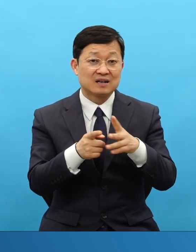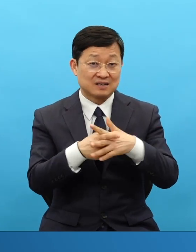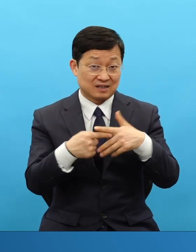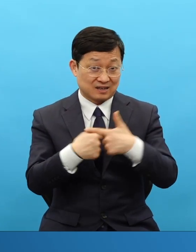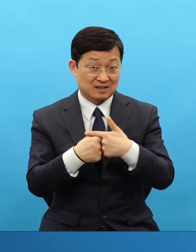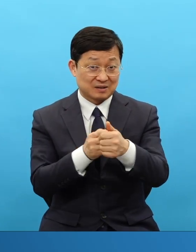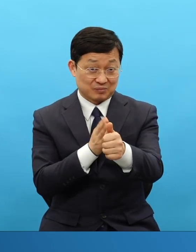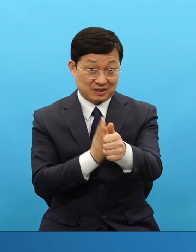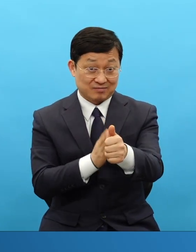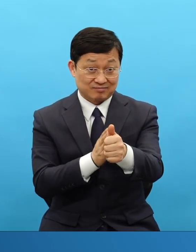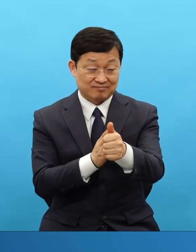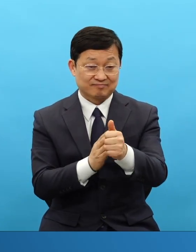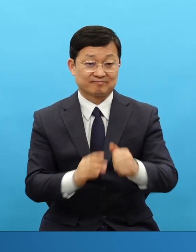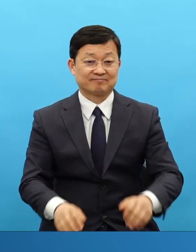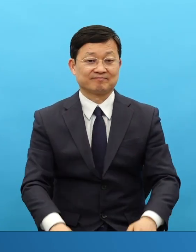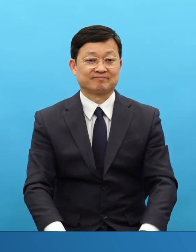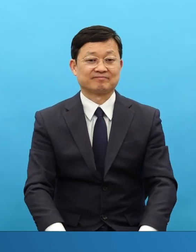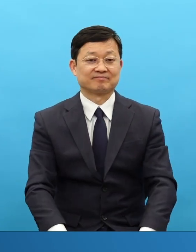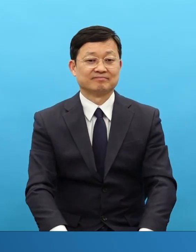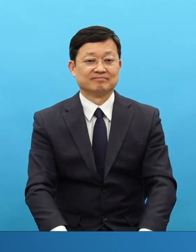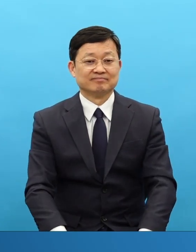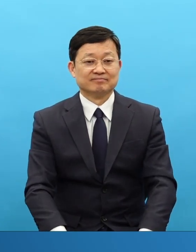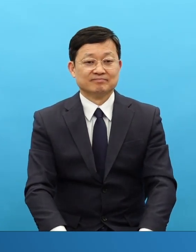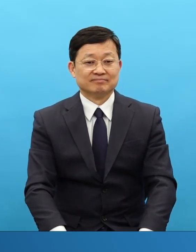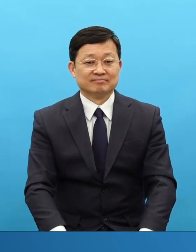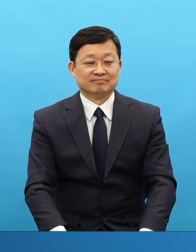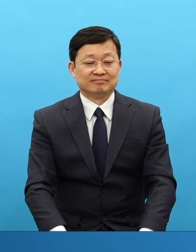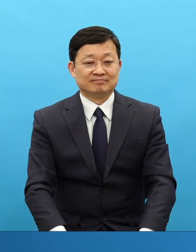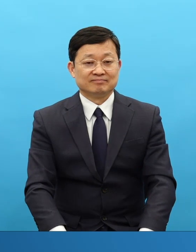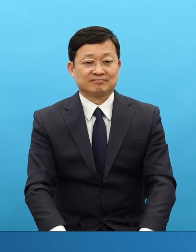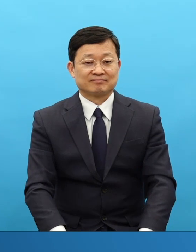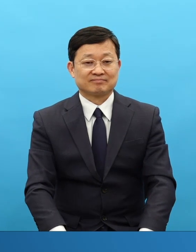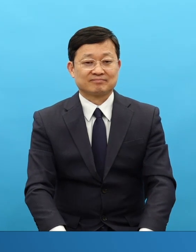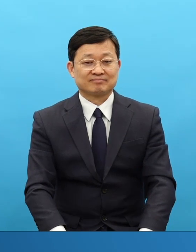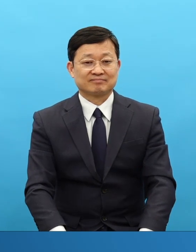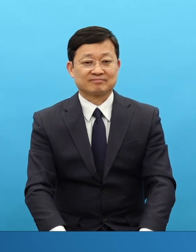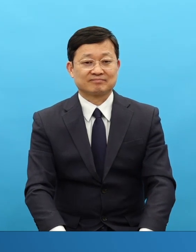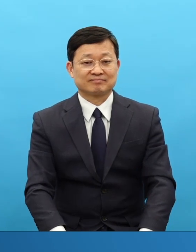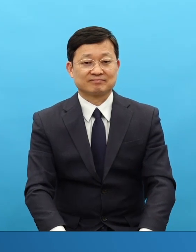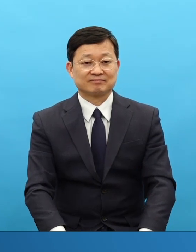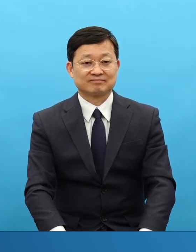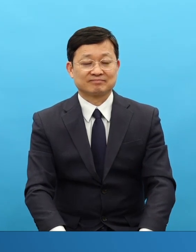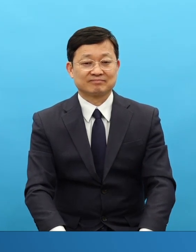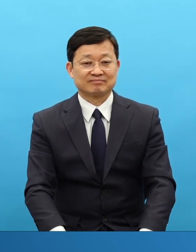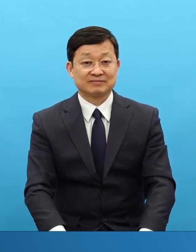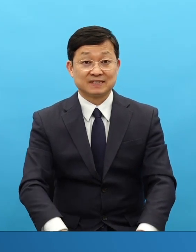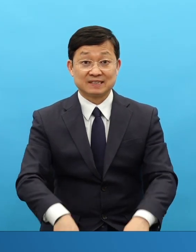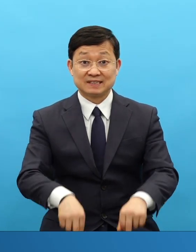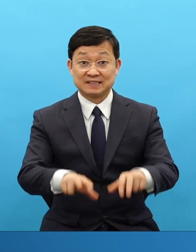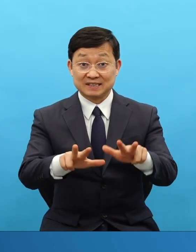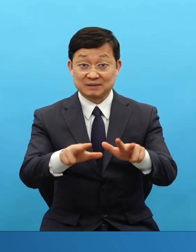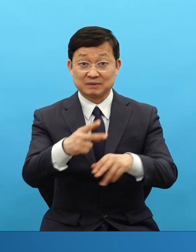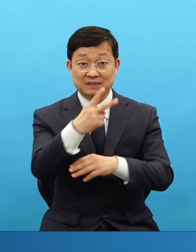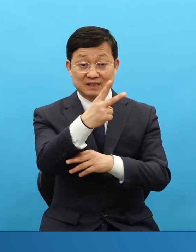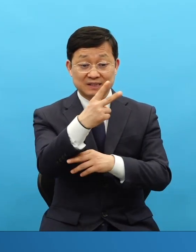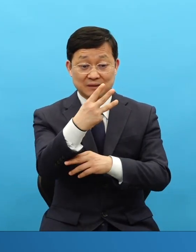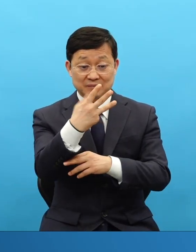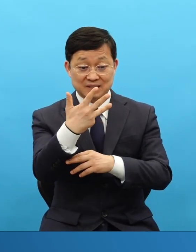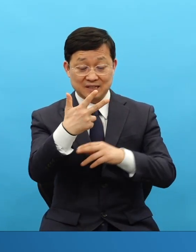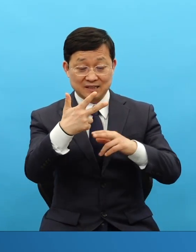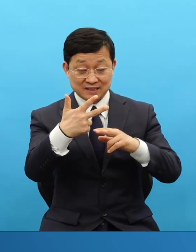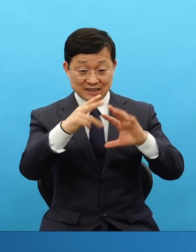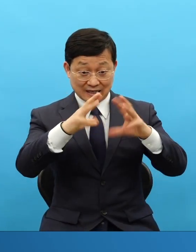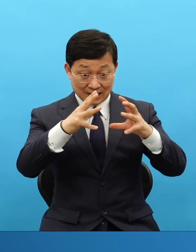그래서 지금은 여러분들이 2, 3, 7, 5천 종족과